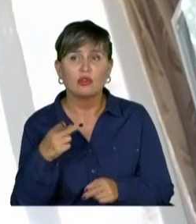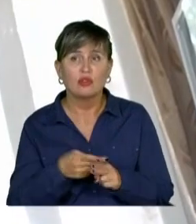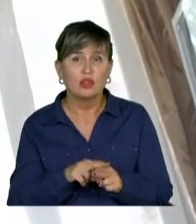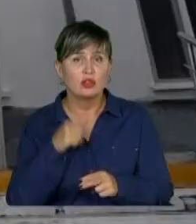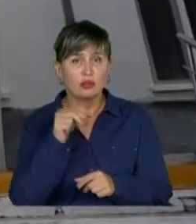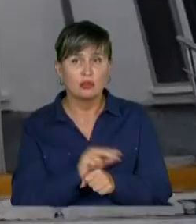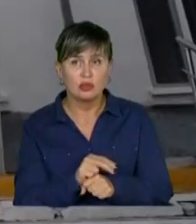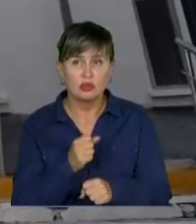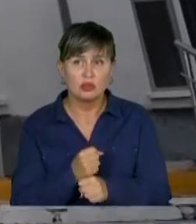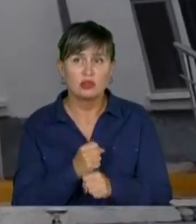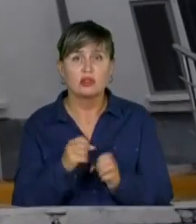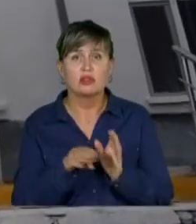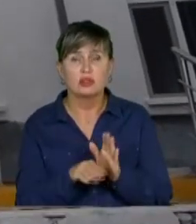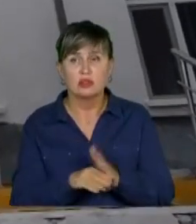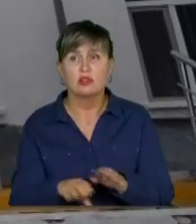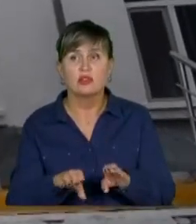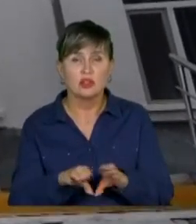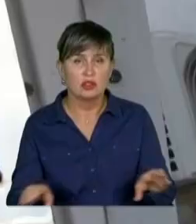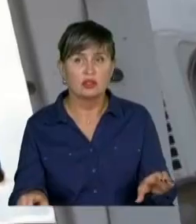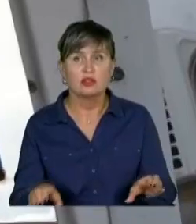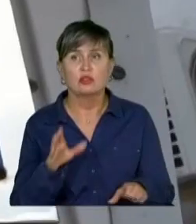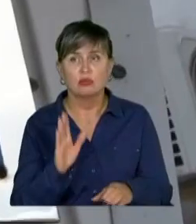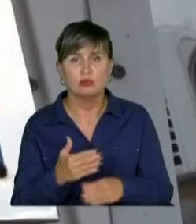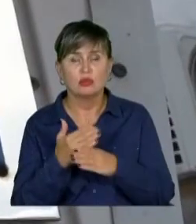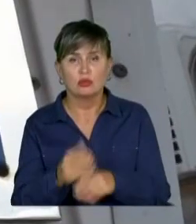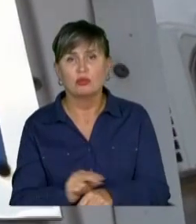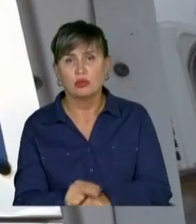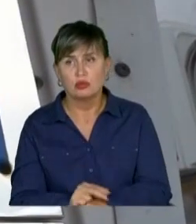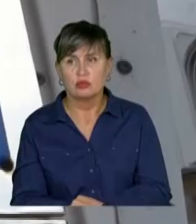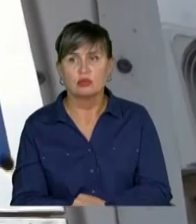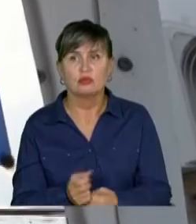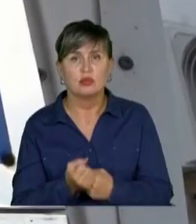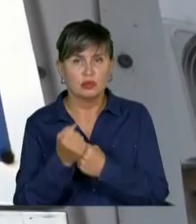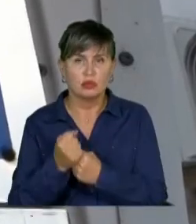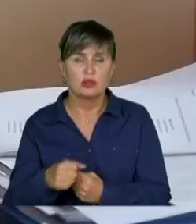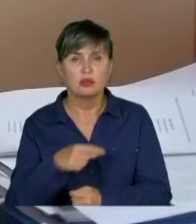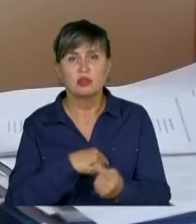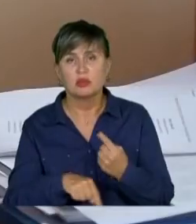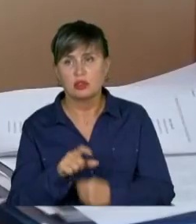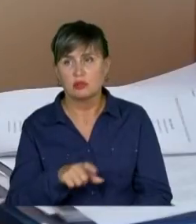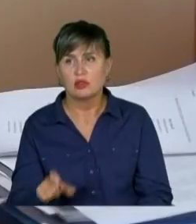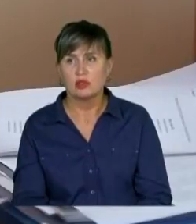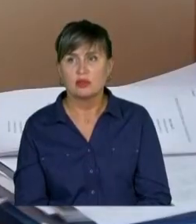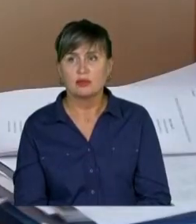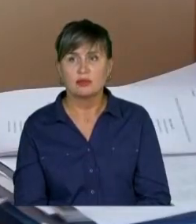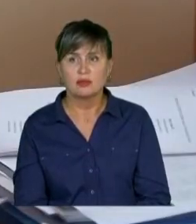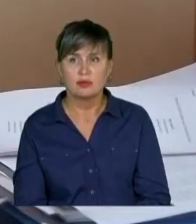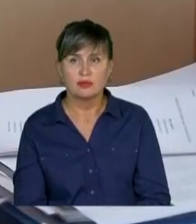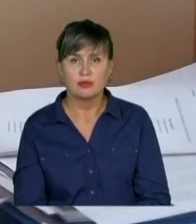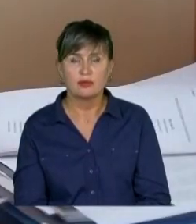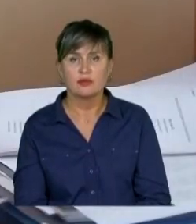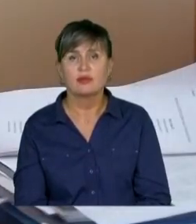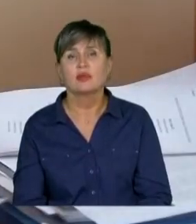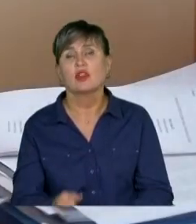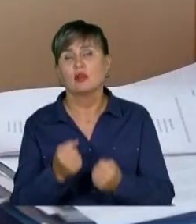году не сделают, то систему канализации и теплоснабжения помогут починить при поддержке предпринимателей. При поддержке опять-таки предпринимателей